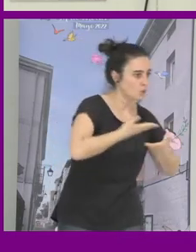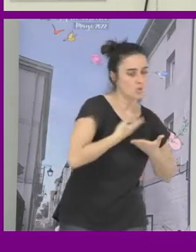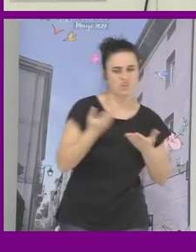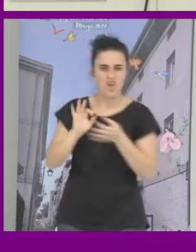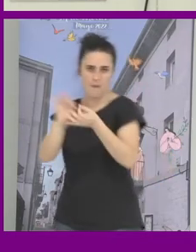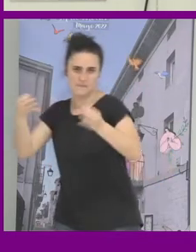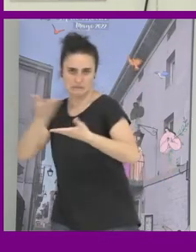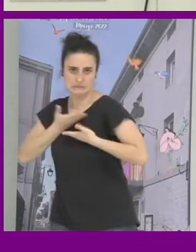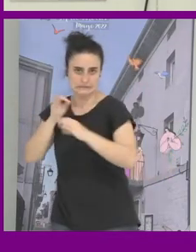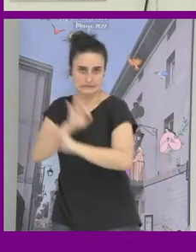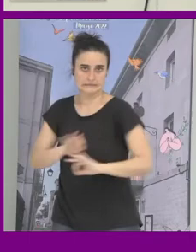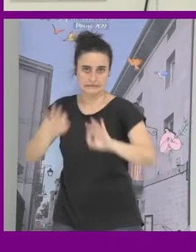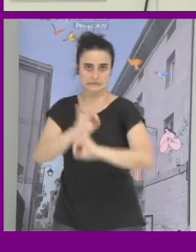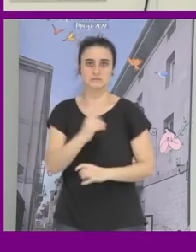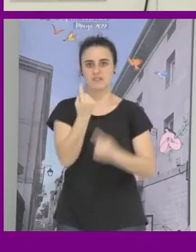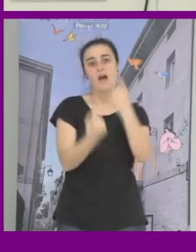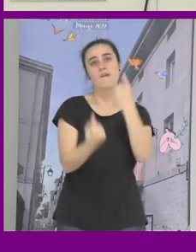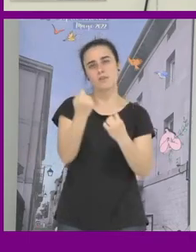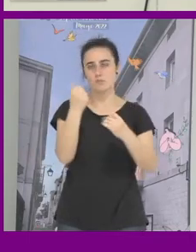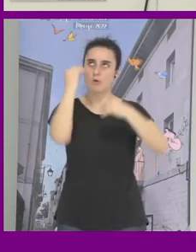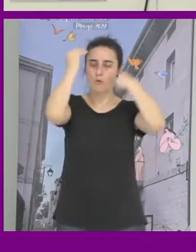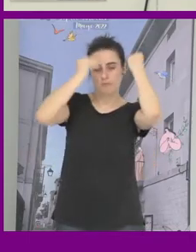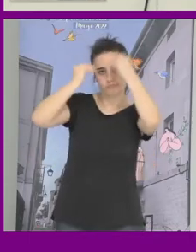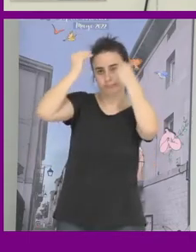buruan daukagun alako ruku-ruku bat.